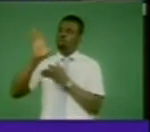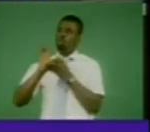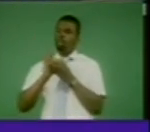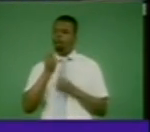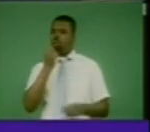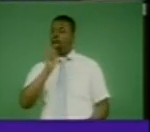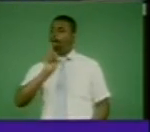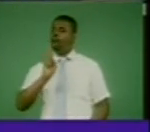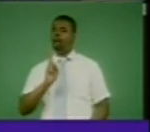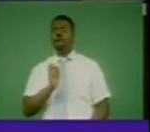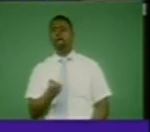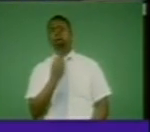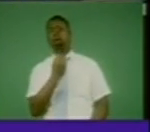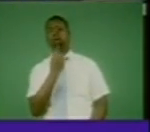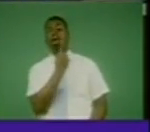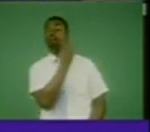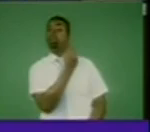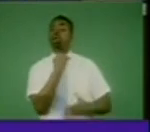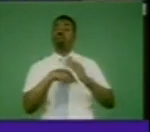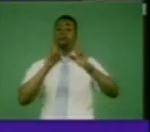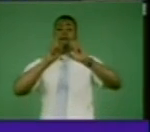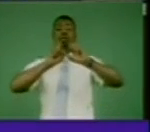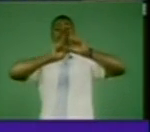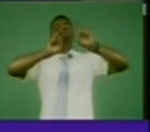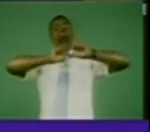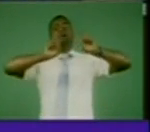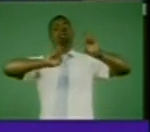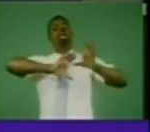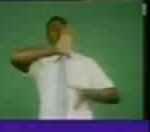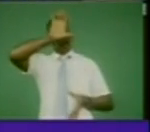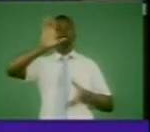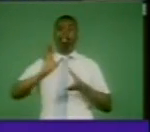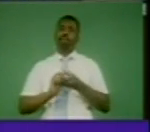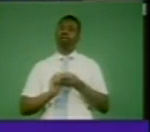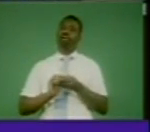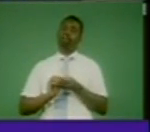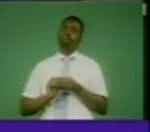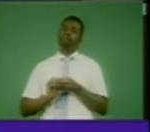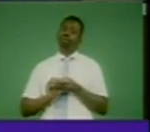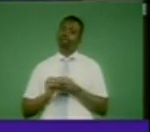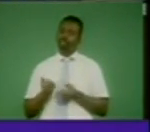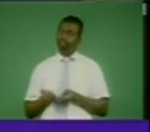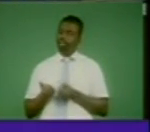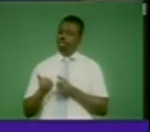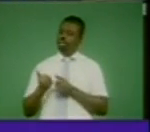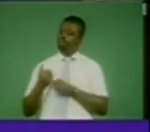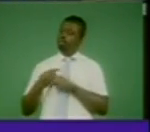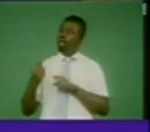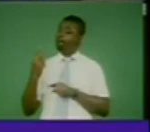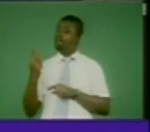zote isipokuwa ibara ya 224 na ibara ya